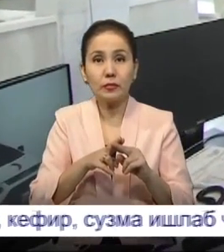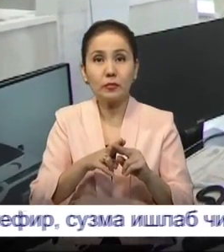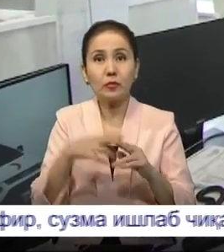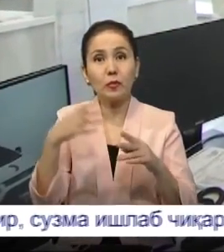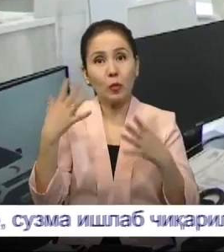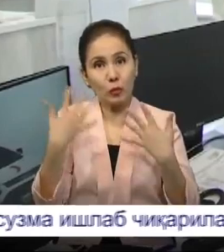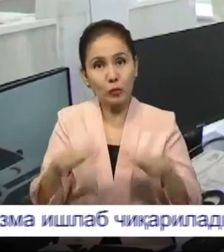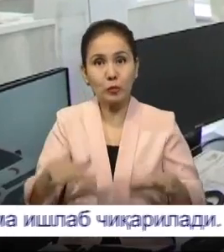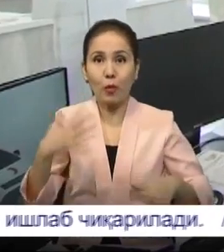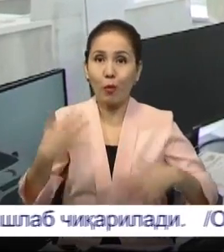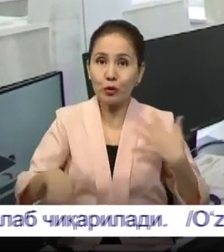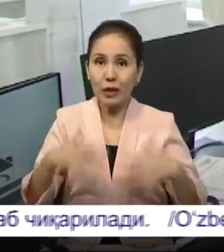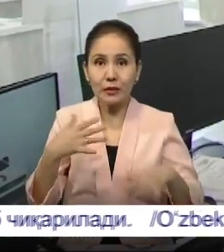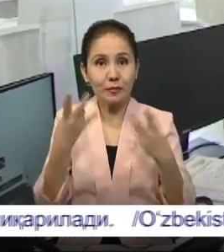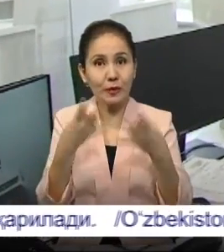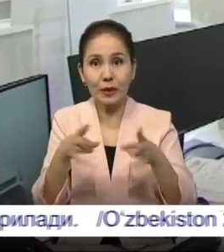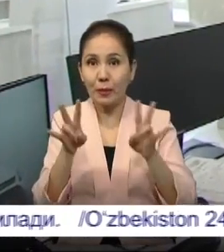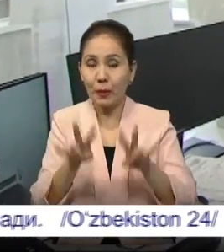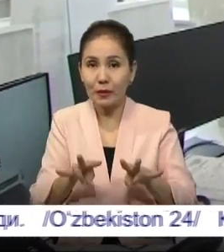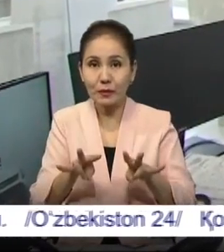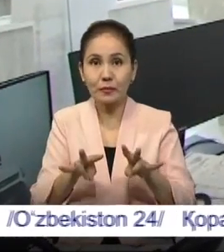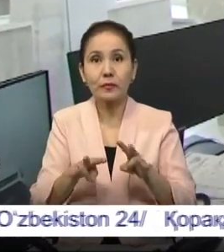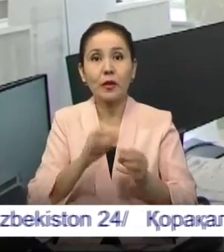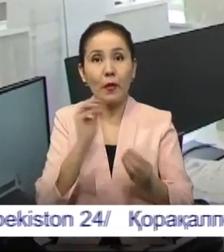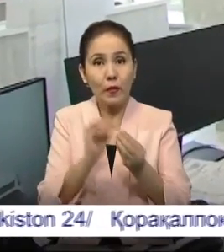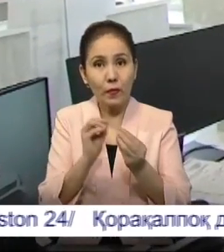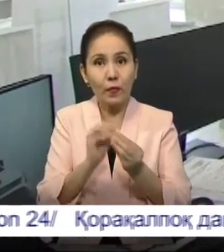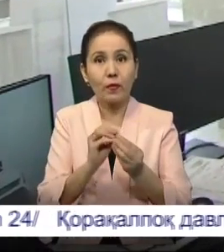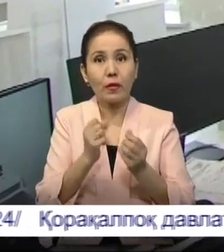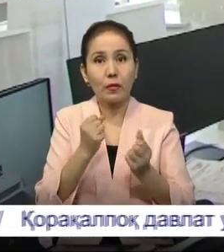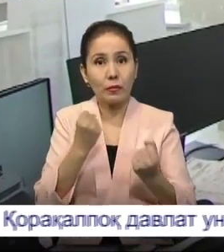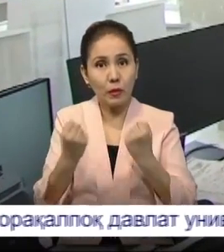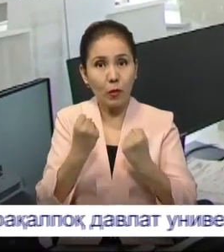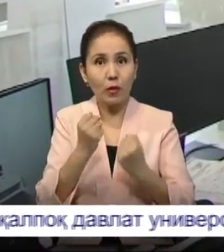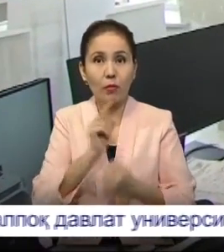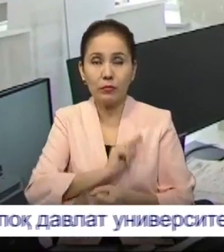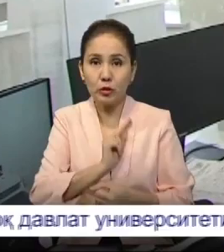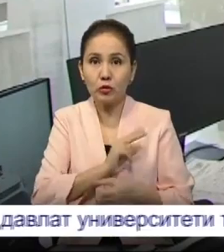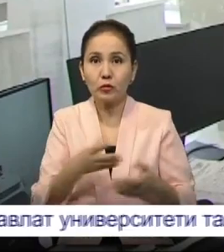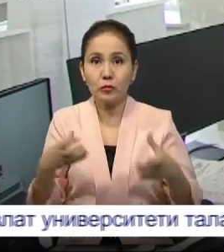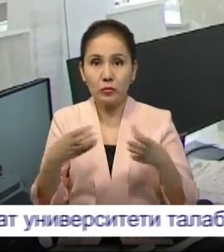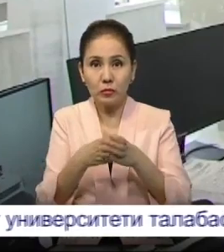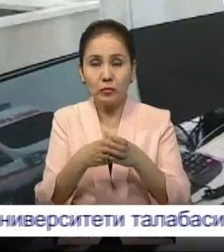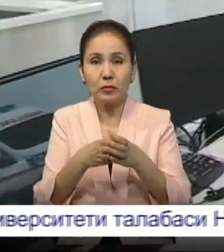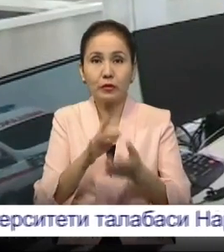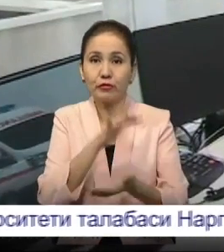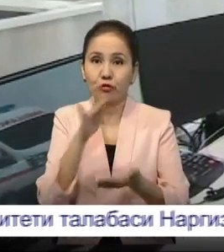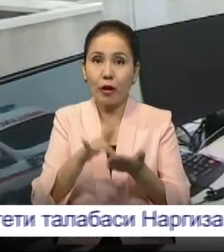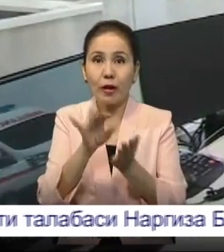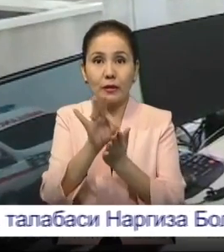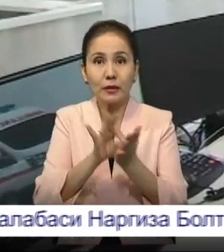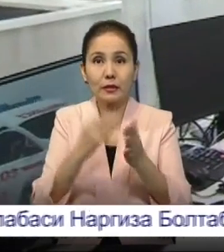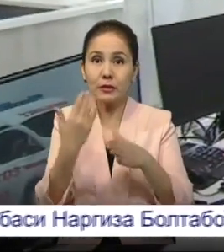bo'shash kerak emas degani, o'sha bel bog'lab ishga kirishganmiz. Mana shu shahar tez tibbiy yordam